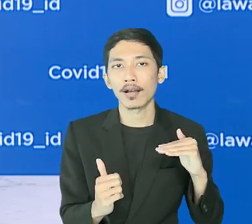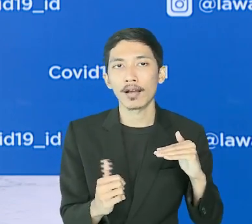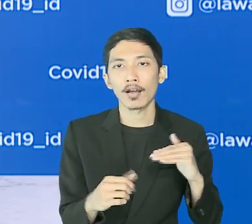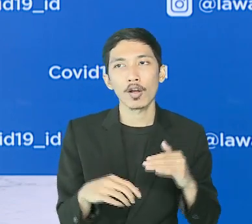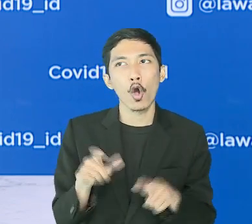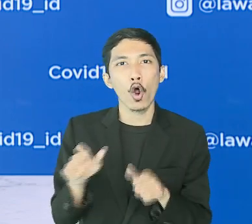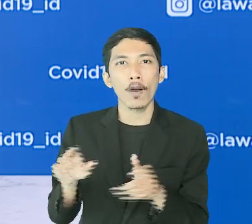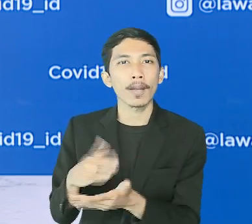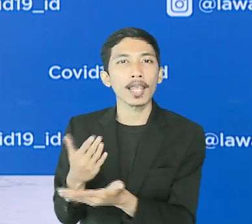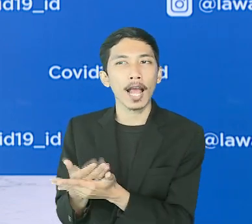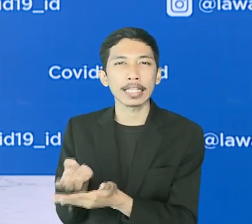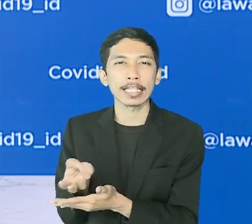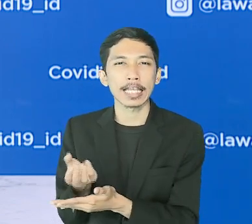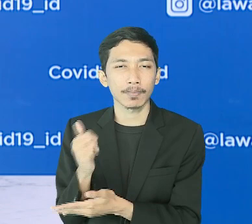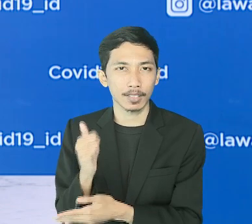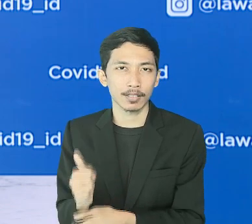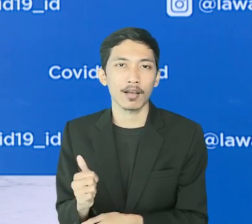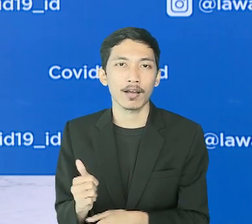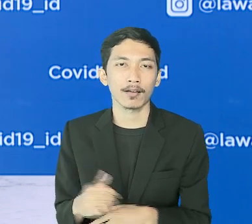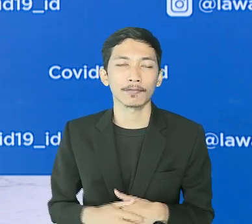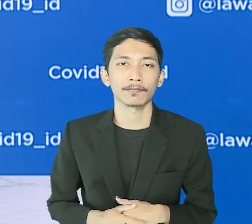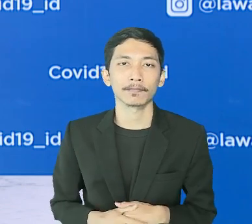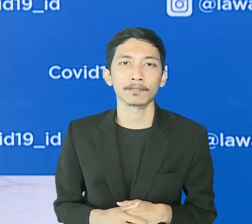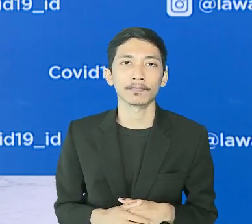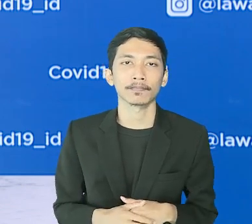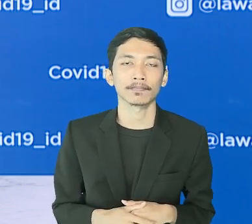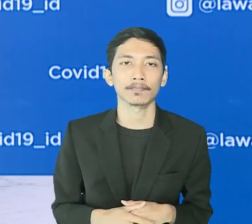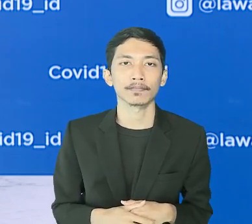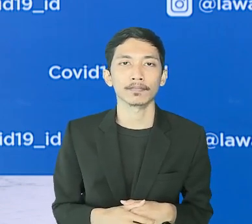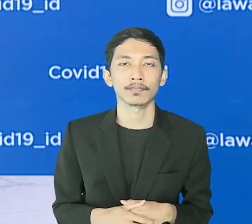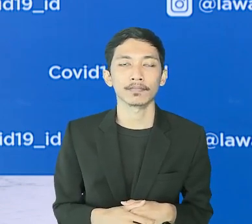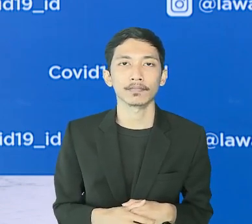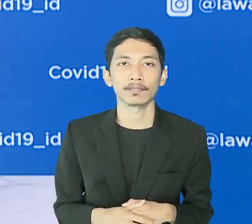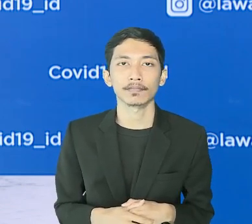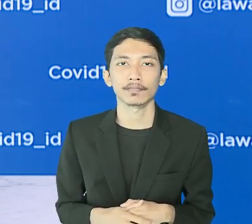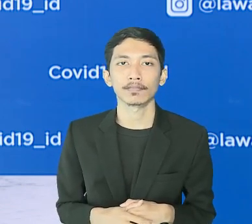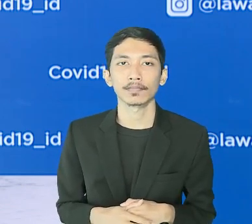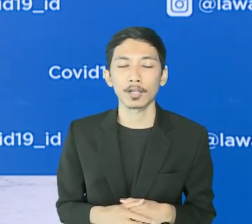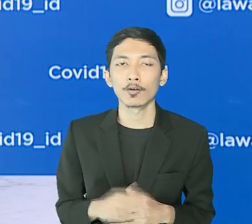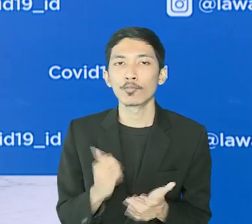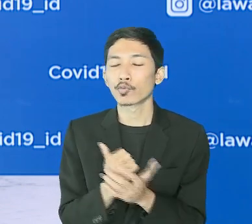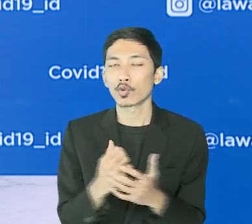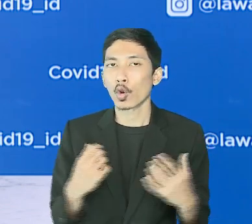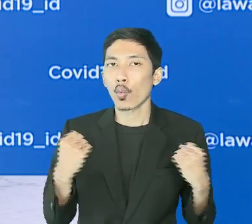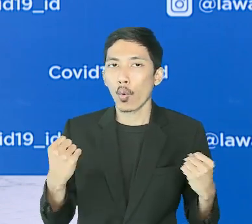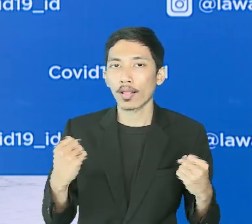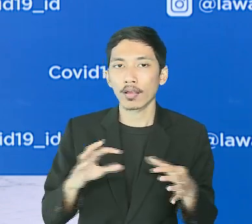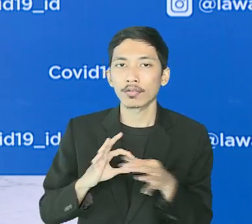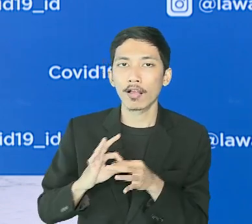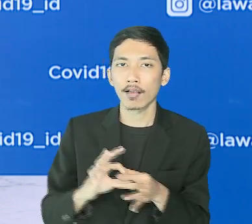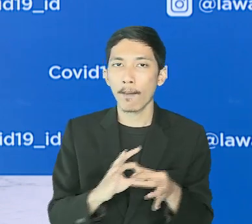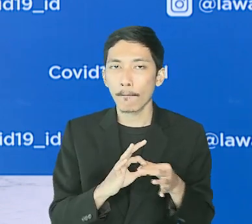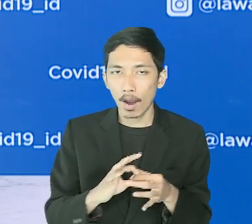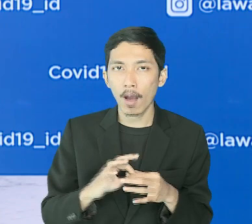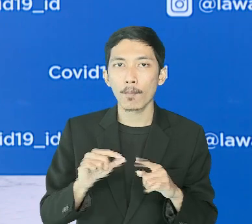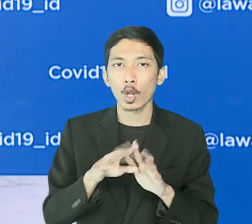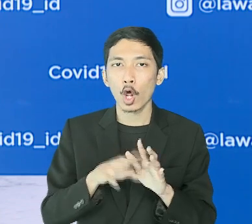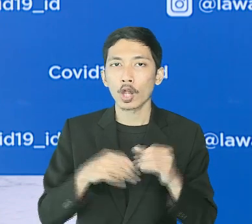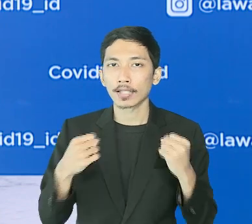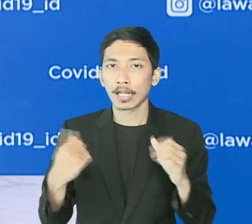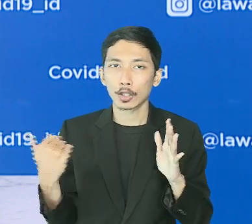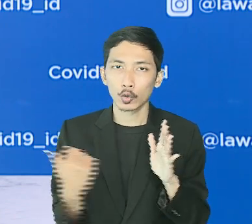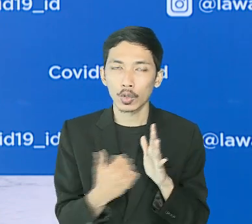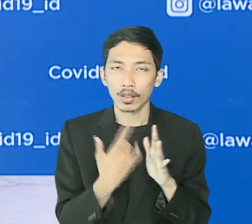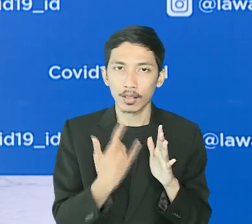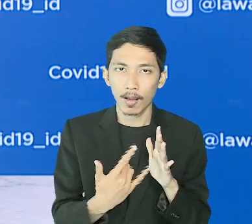kematian. Kita perlu kembali mengencangkan pengendalian agar kita dapat mencegah gelombang kasus baru di